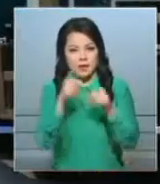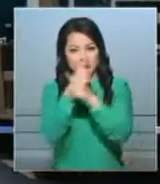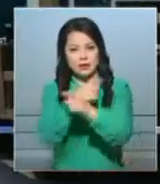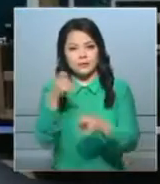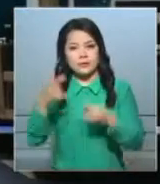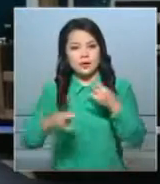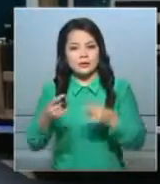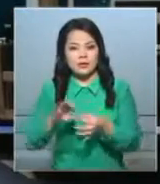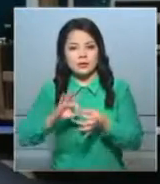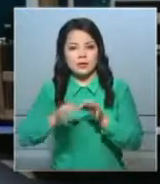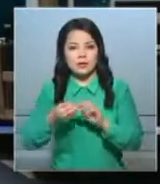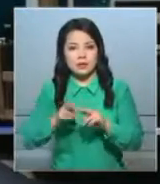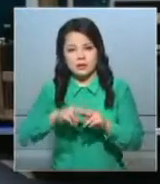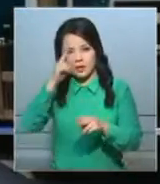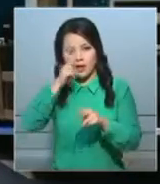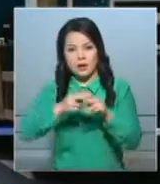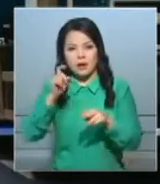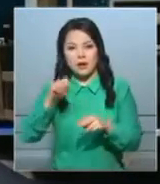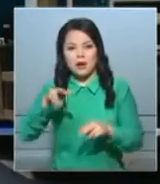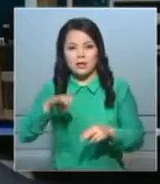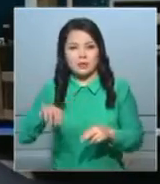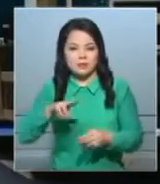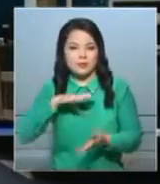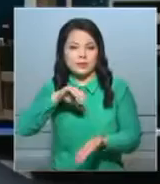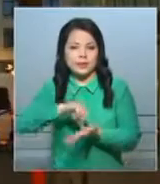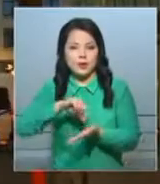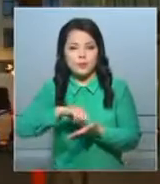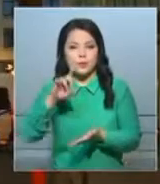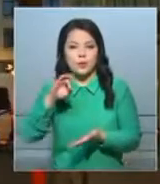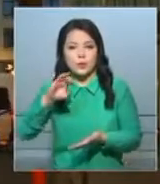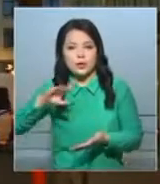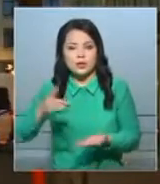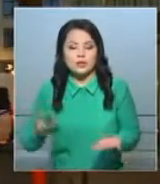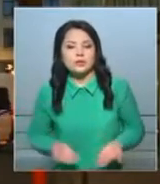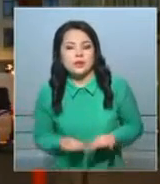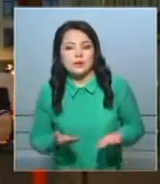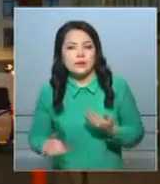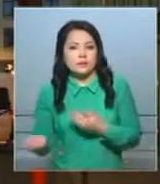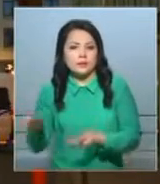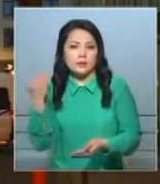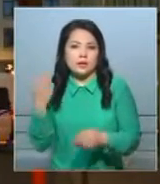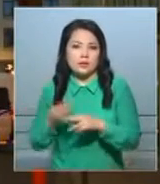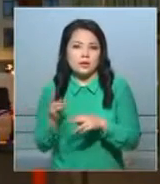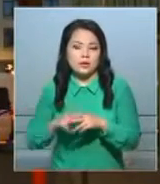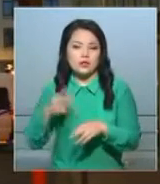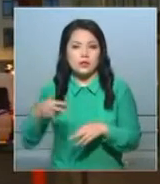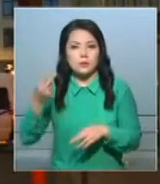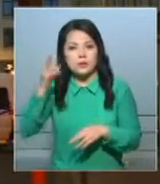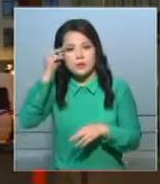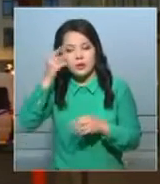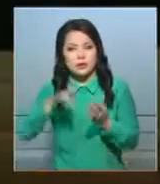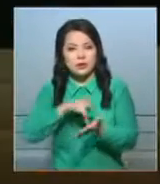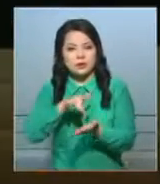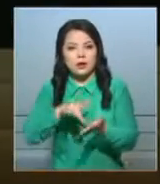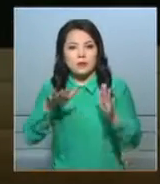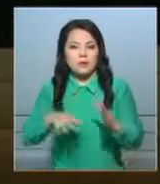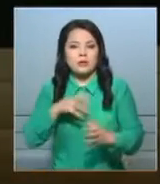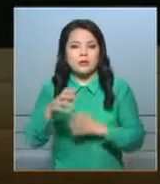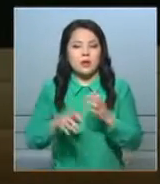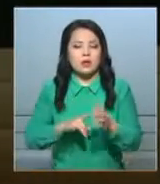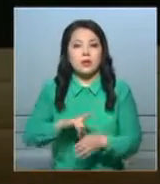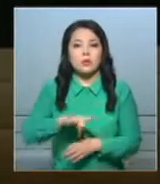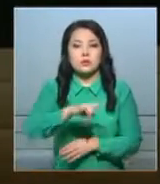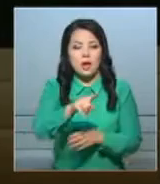таратты. Ағайынды Халид және Брахим Бакрауилер Брюссельде тұрып білген. Еске сала кетейік, 22 наурыз күні бұл қаладағы халықаралық әуежай